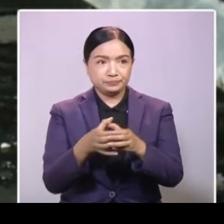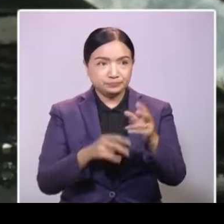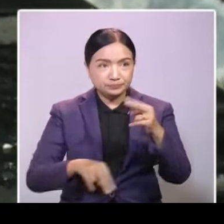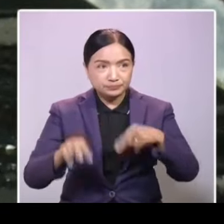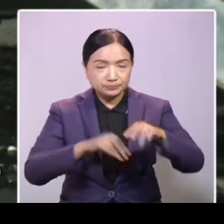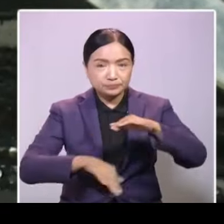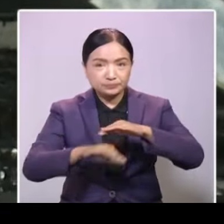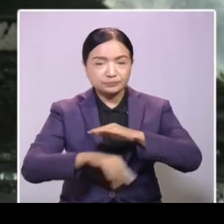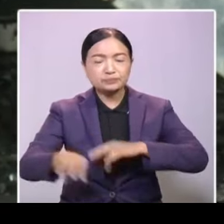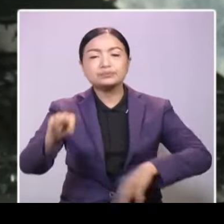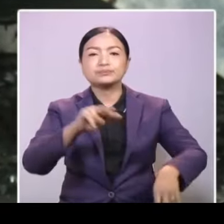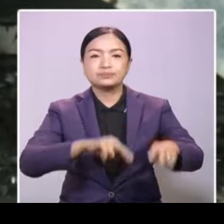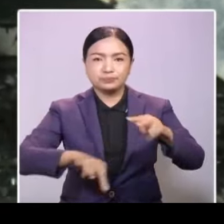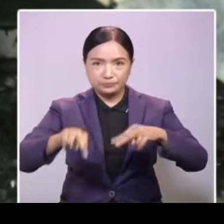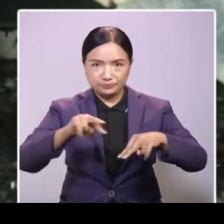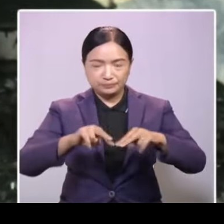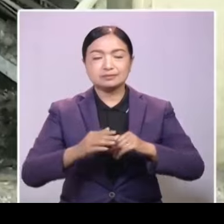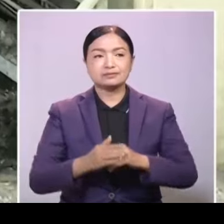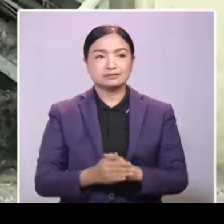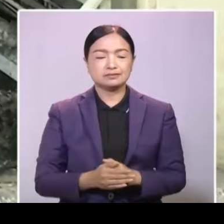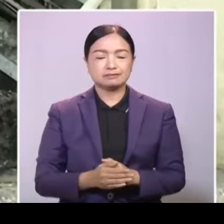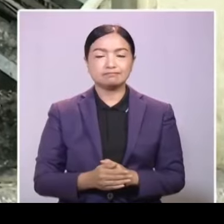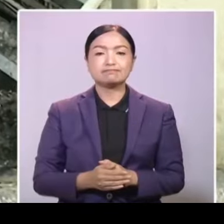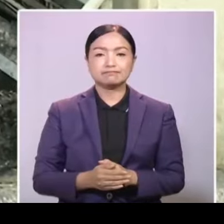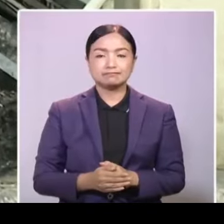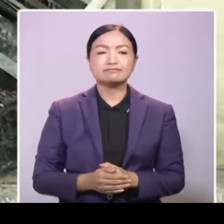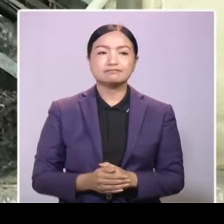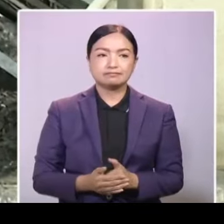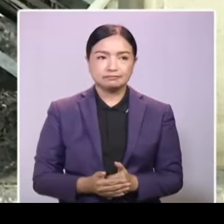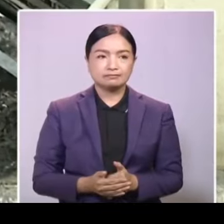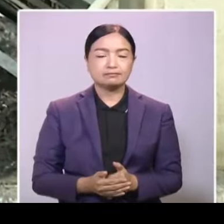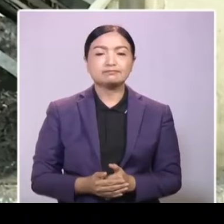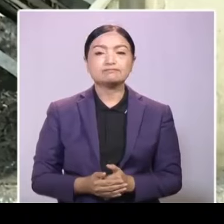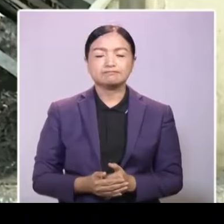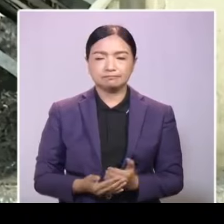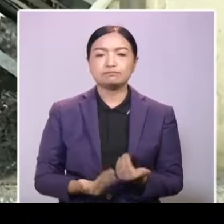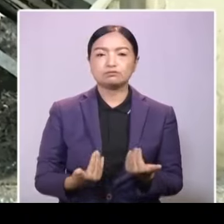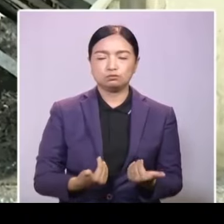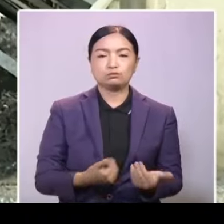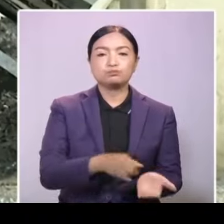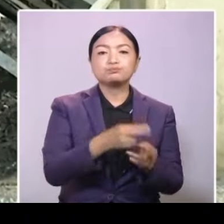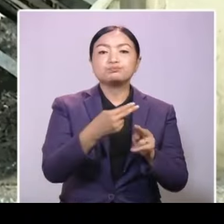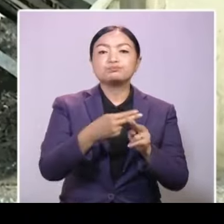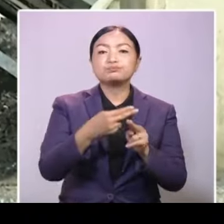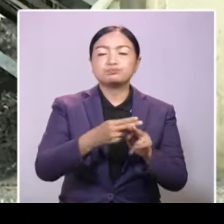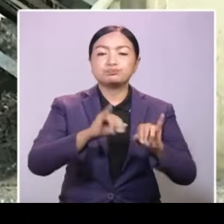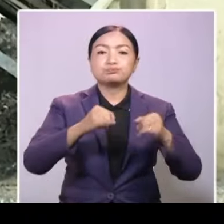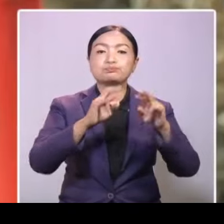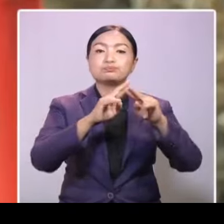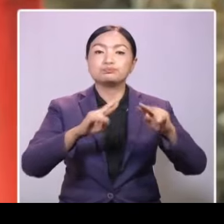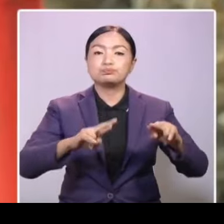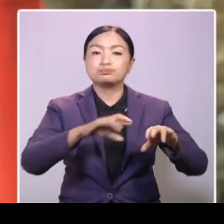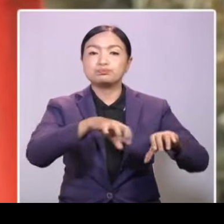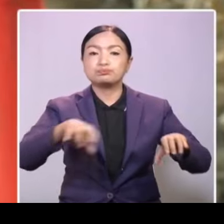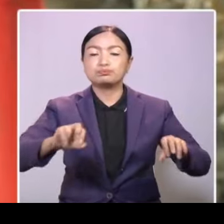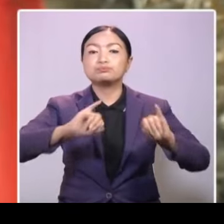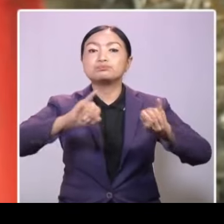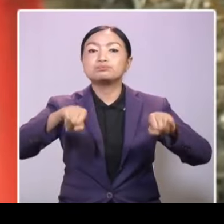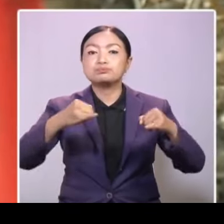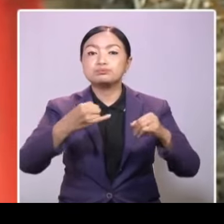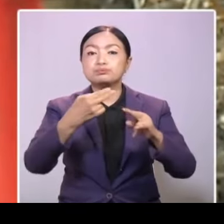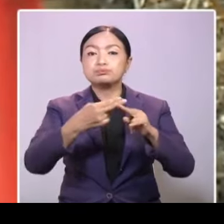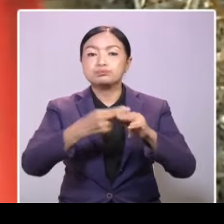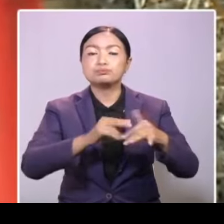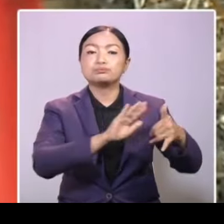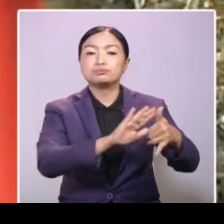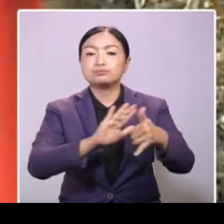างการตรวจสอบขณะเดียวกันทางเขตเนี่ยก็ได้รับการลงทะเบียนรวบรวมรายชื่อเจ้าของร้านค้านะครับที่ได้รับผลกระท